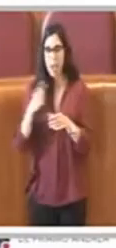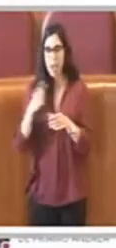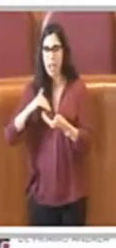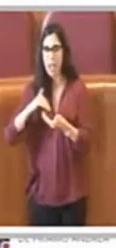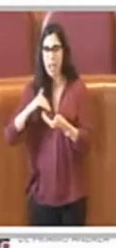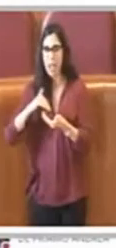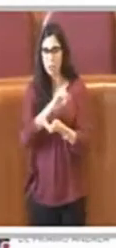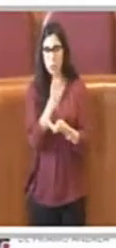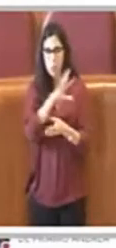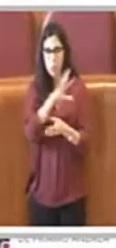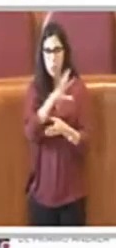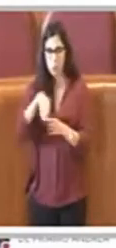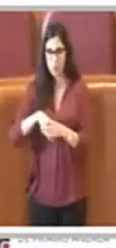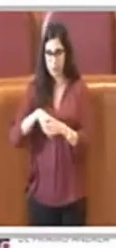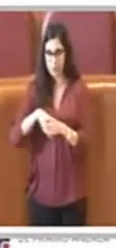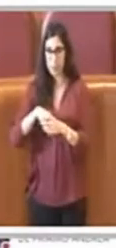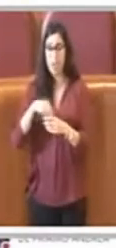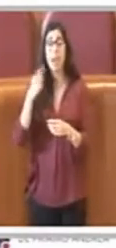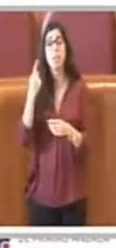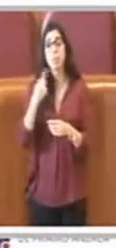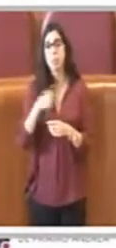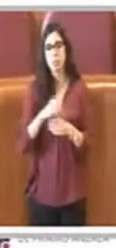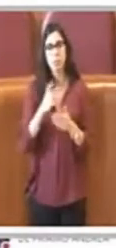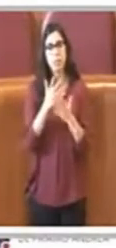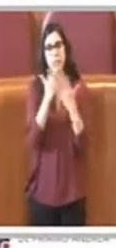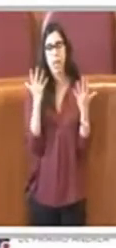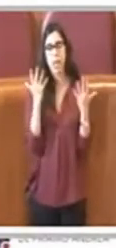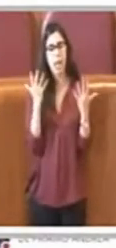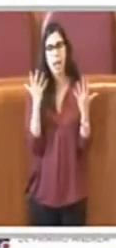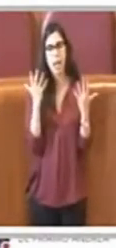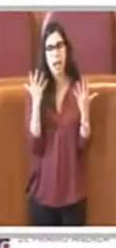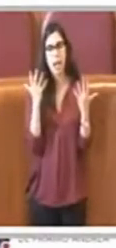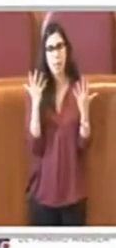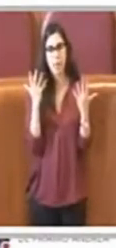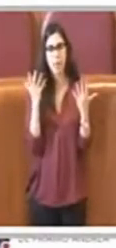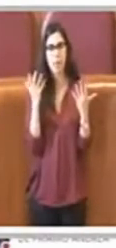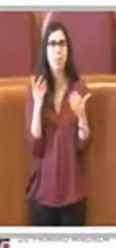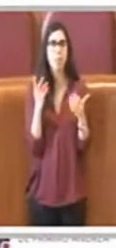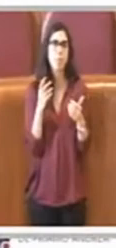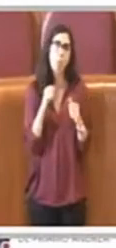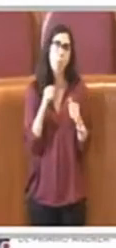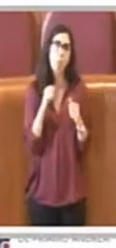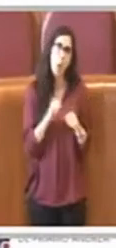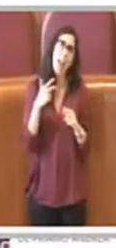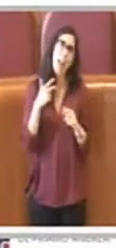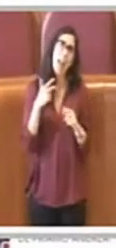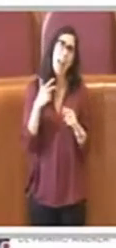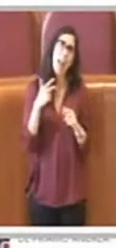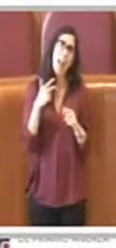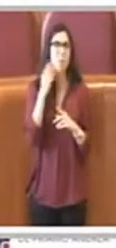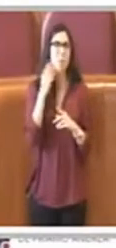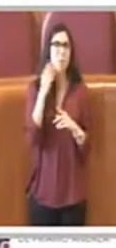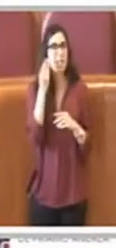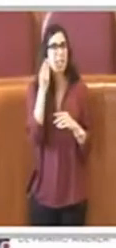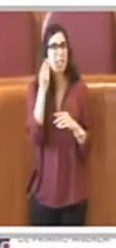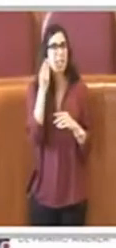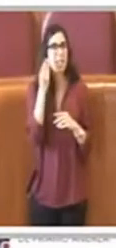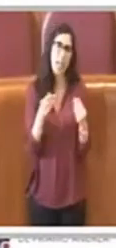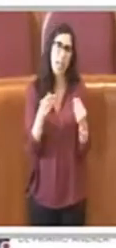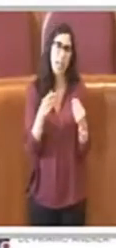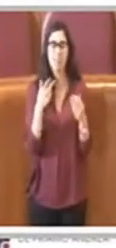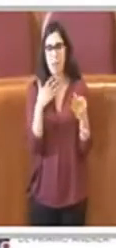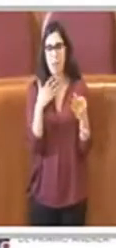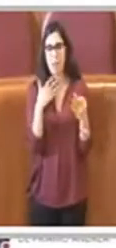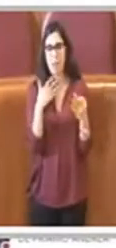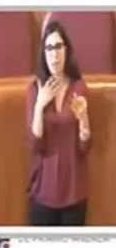non è una, diciamo, è auspicabile, diciamo, per un principio di partecipazione, ma non è auspicabile